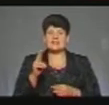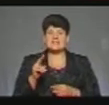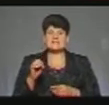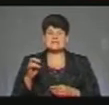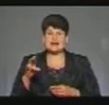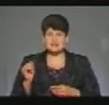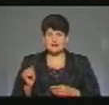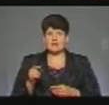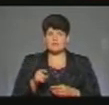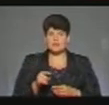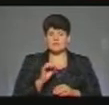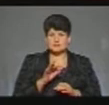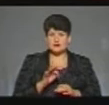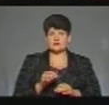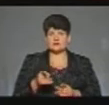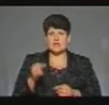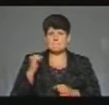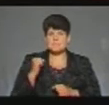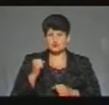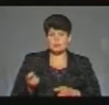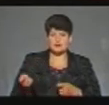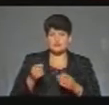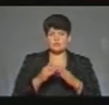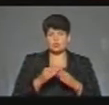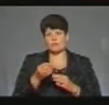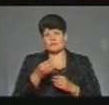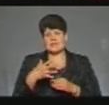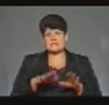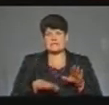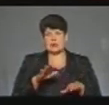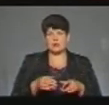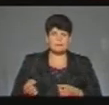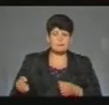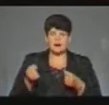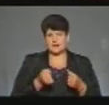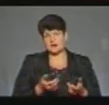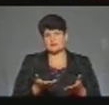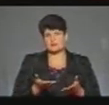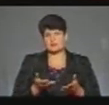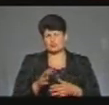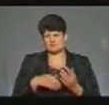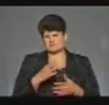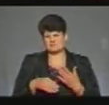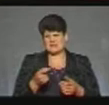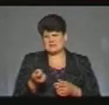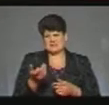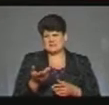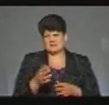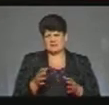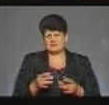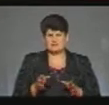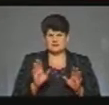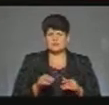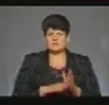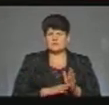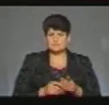цей мішечок в одній руці принесла додому. Тобто там кілограм 15 було, причому не зерна, а якоїсь мішанини, яке людям не годилося.